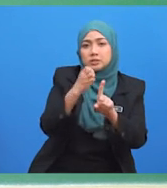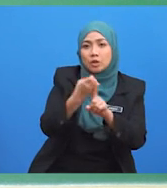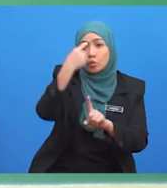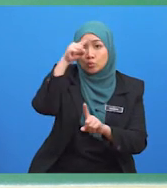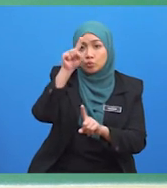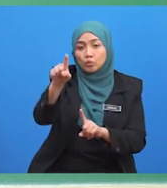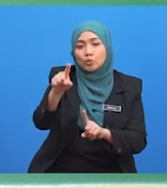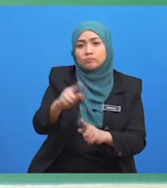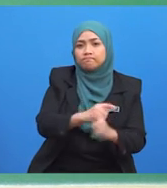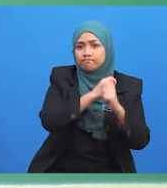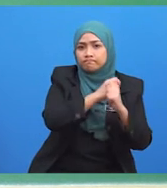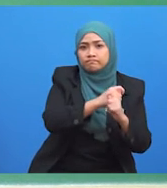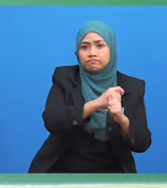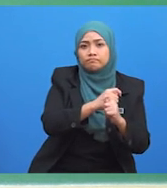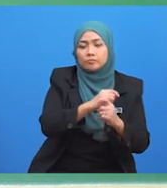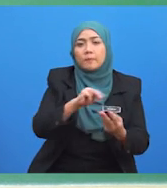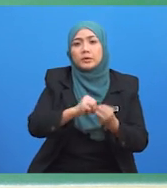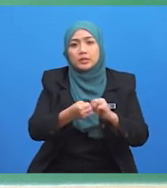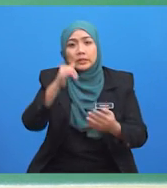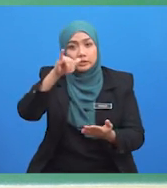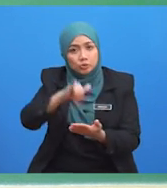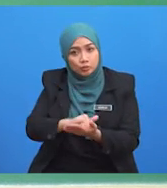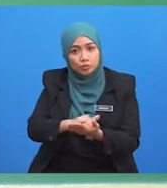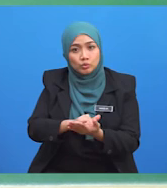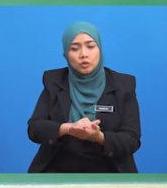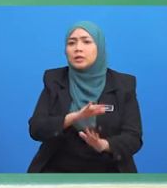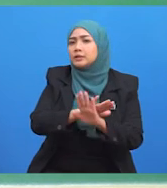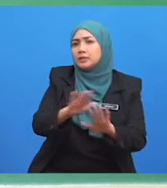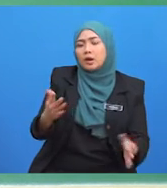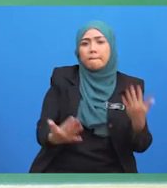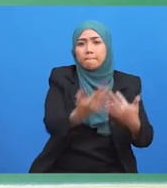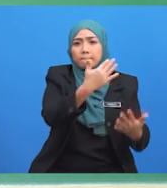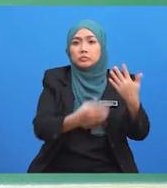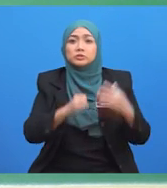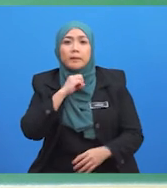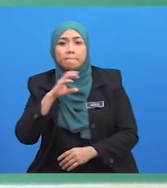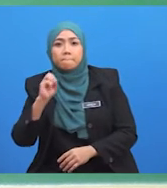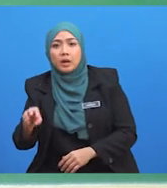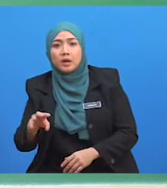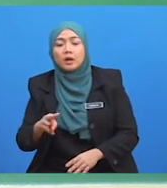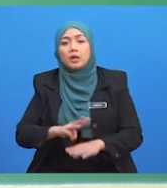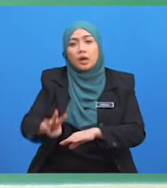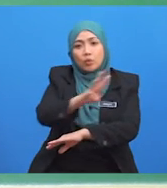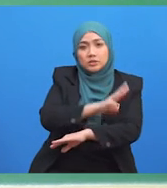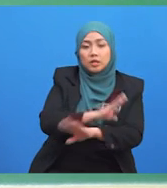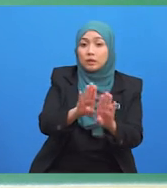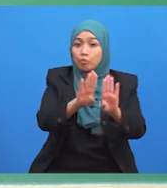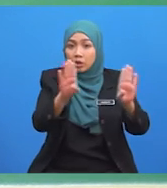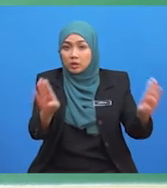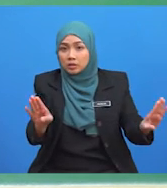untuk menangani masalah tersebut adalah tidak membakar sampah di kawasan terbuka,